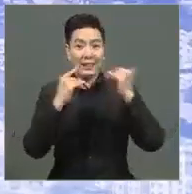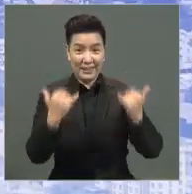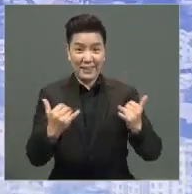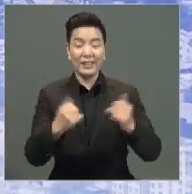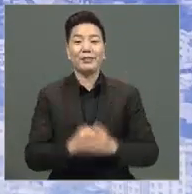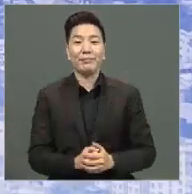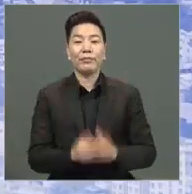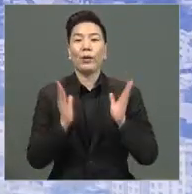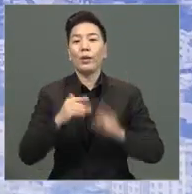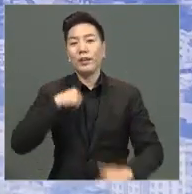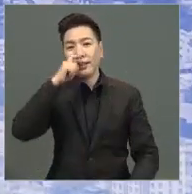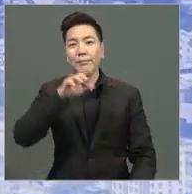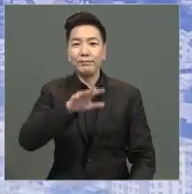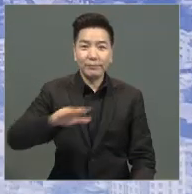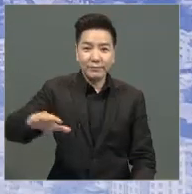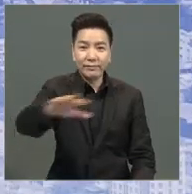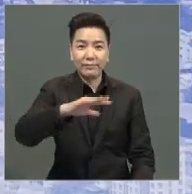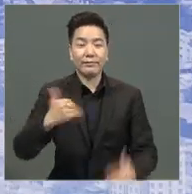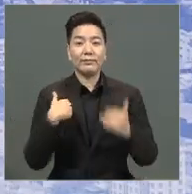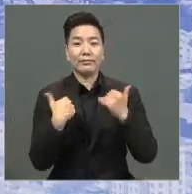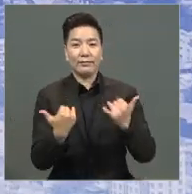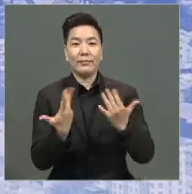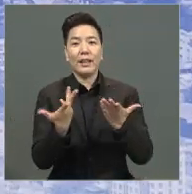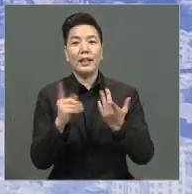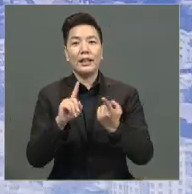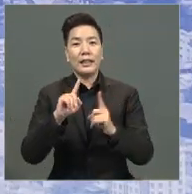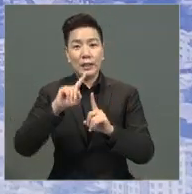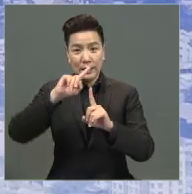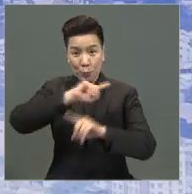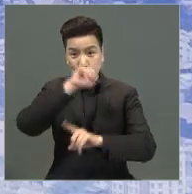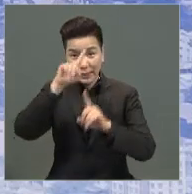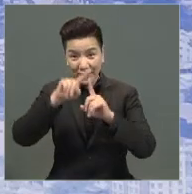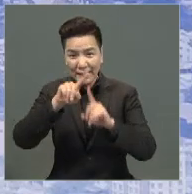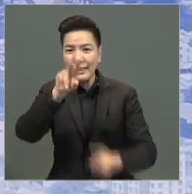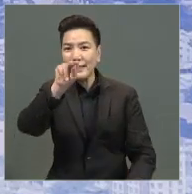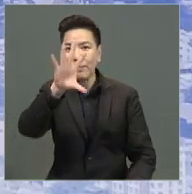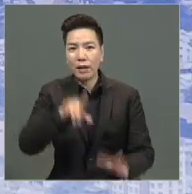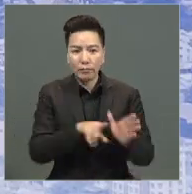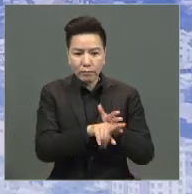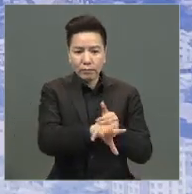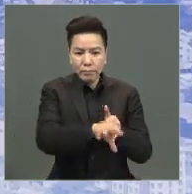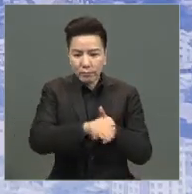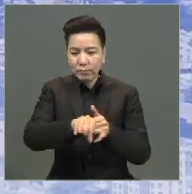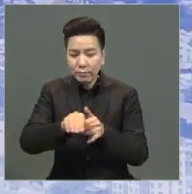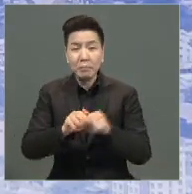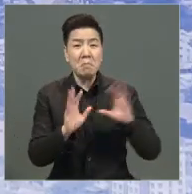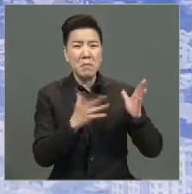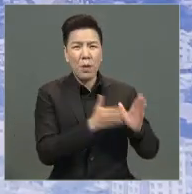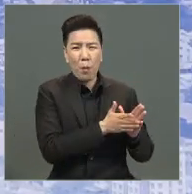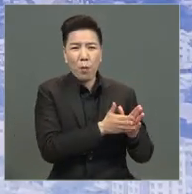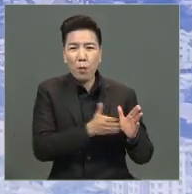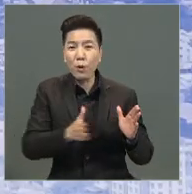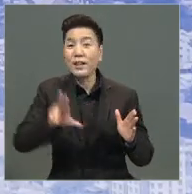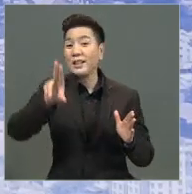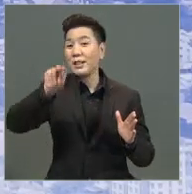ครับก็พี่น้องประชาชนครับวันนี้ก็เป็นวันที่35ของประเทศไทยที่ไม่มีการติดเชื้อภายในประเทศเรา